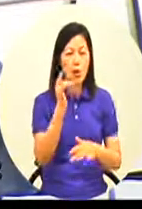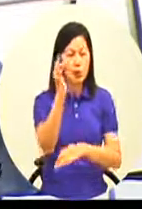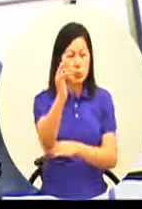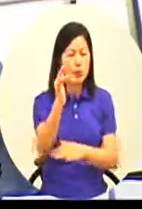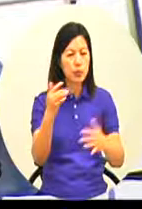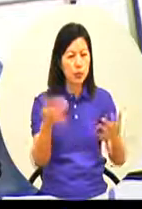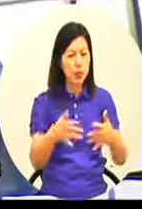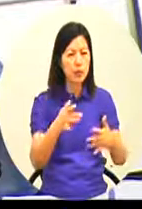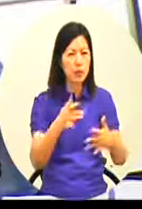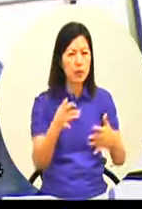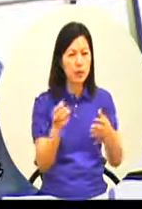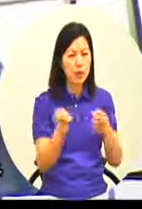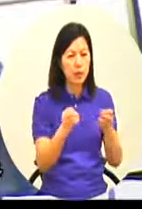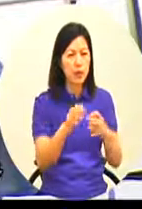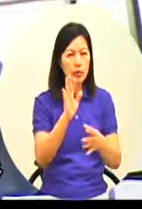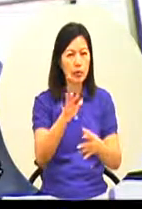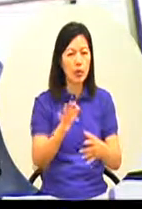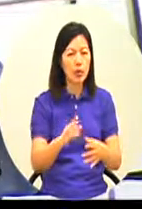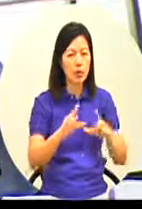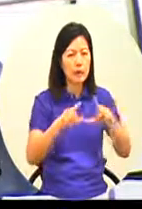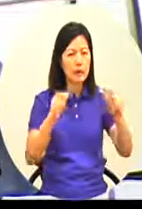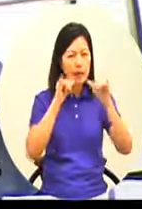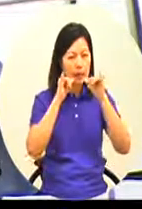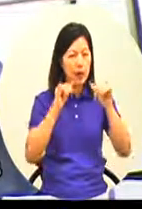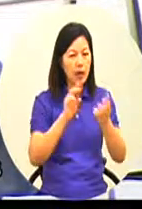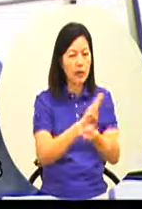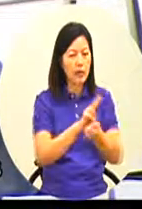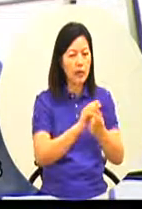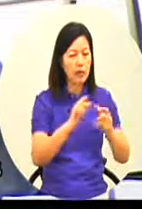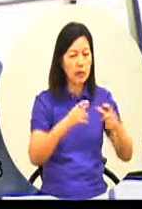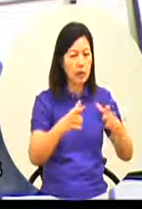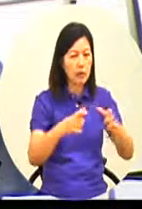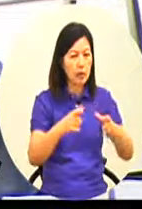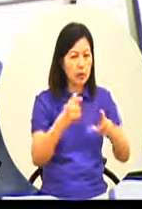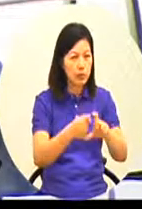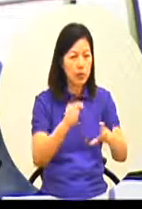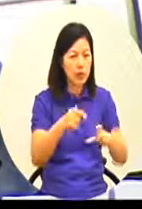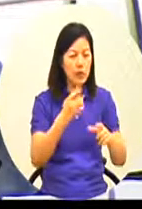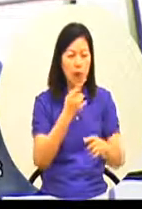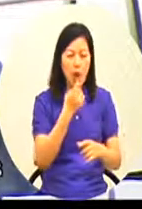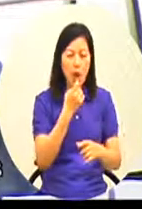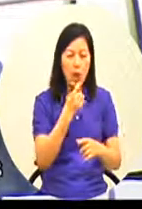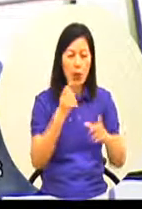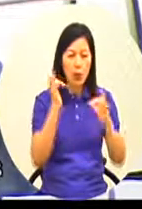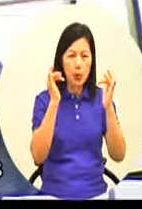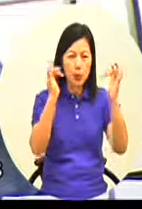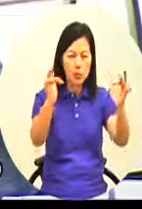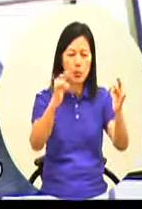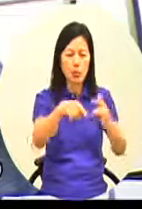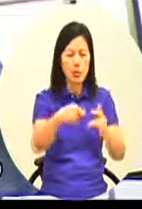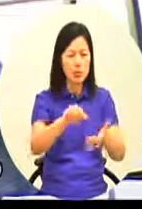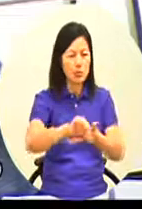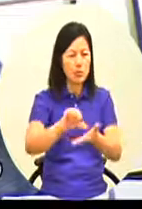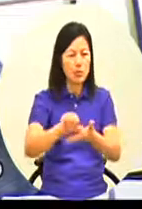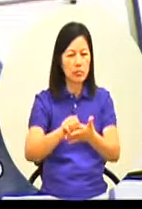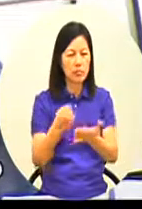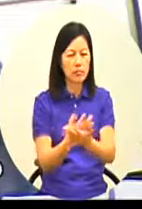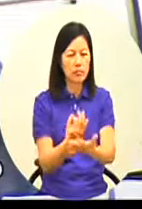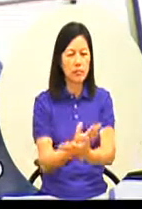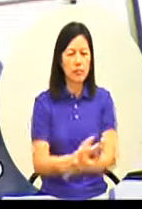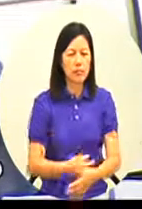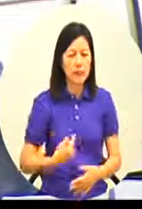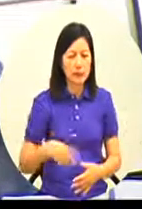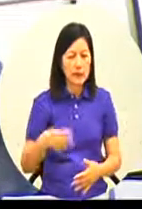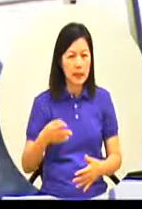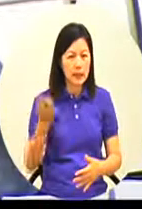但是在我们大寮林园区呢，我觉得这个绿树是很不足的，而且之前也有跟局长我们咨询的时